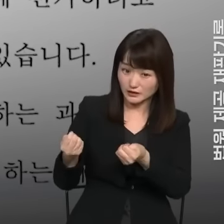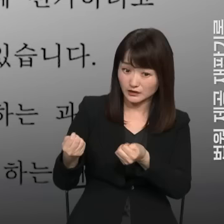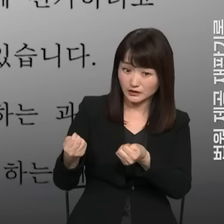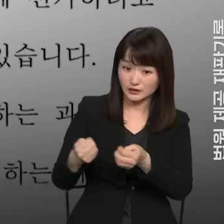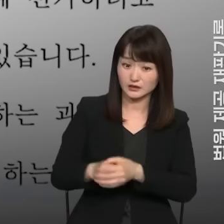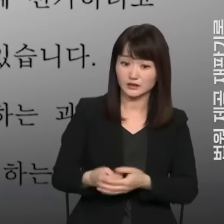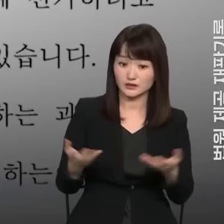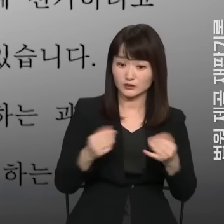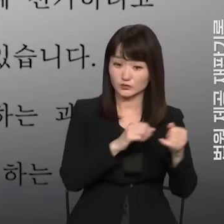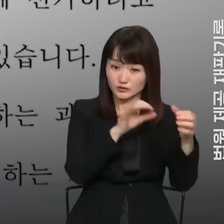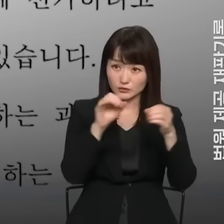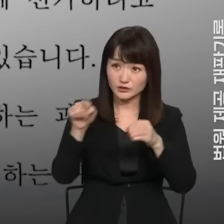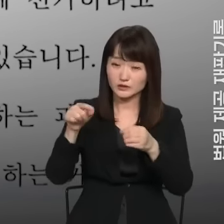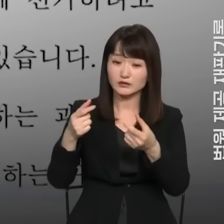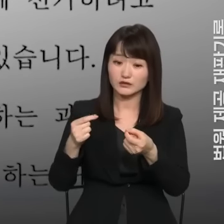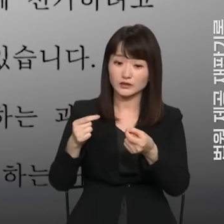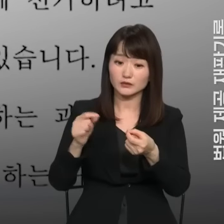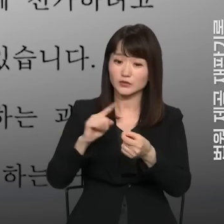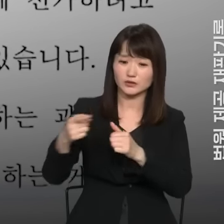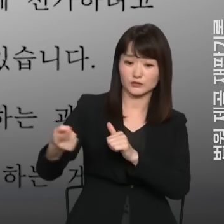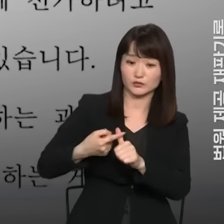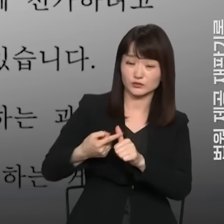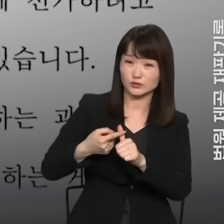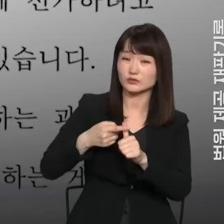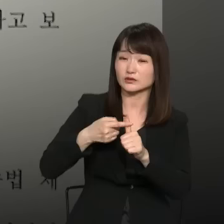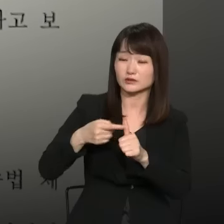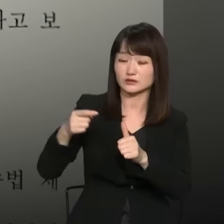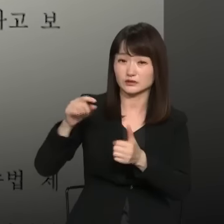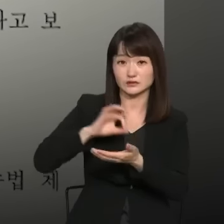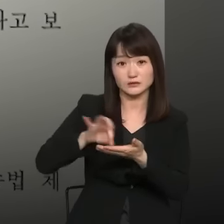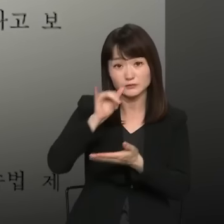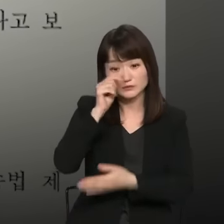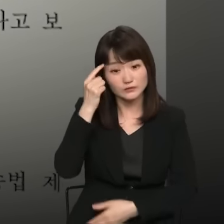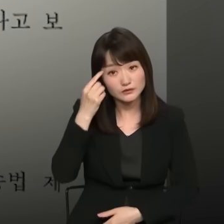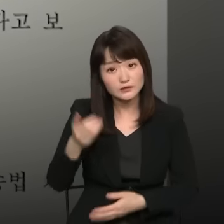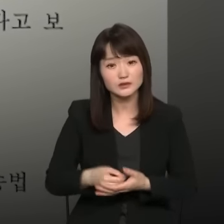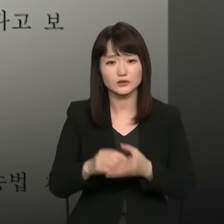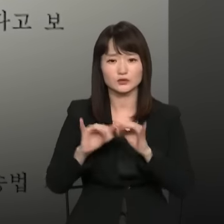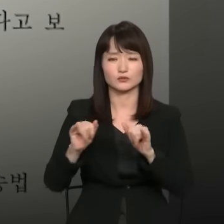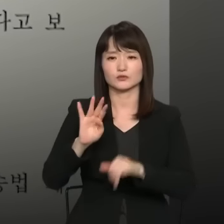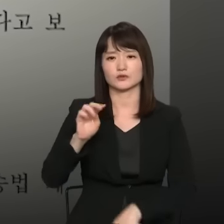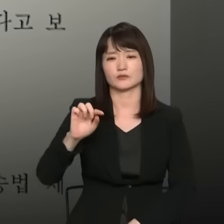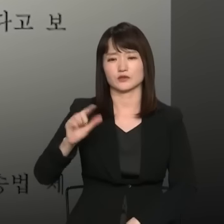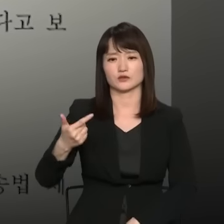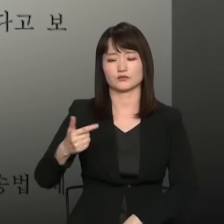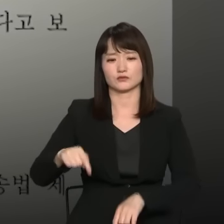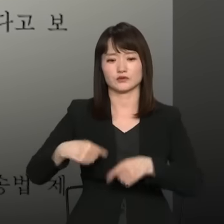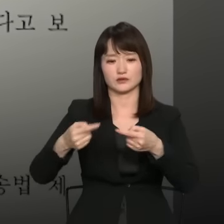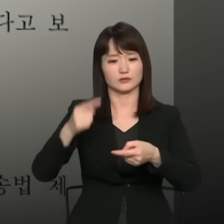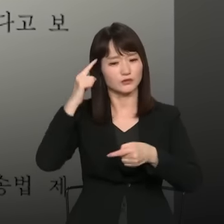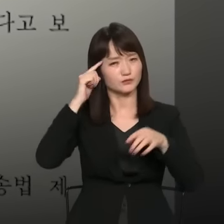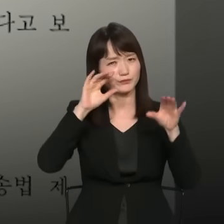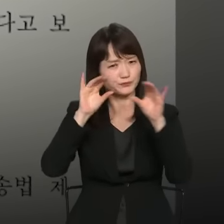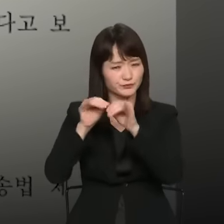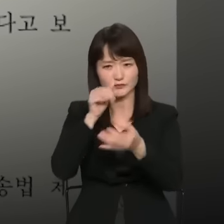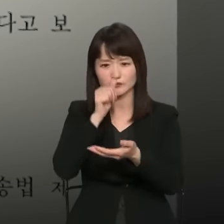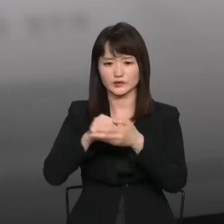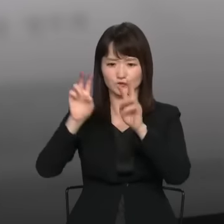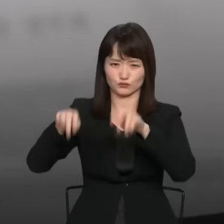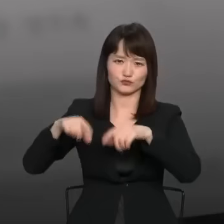증거 처분과 대화할 때 그렇게 뭐 증인을 뜯어 오거든요? 국민 배심원 7명은 만장일치로 무죄를